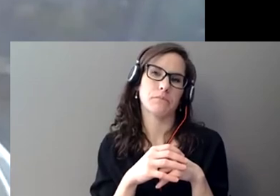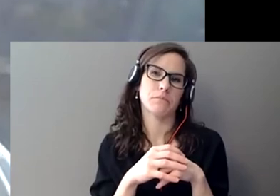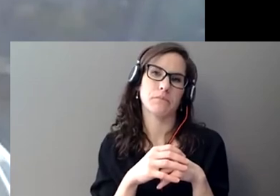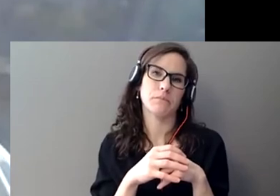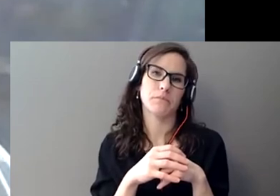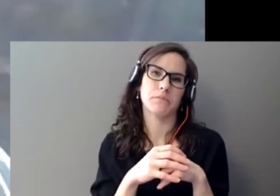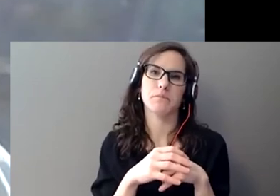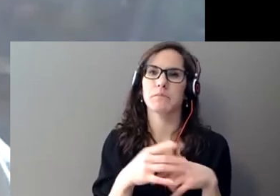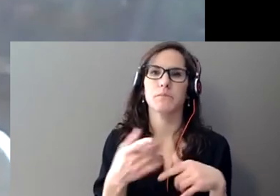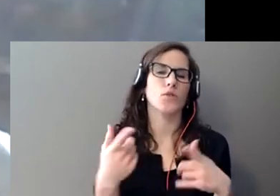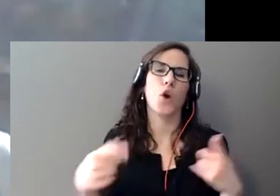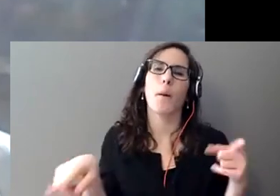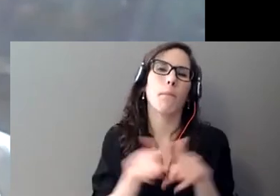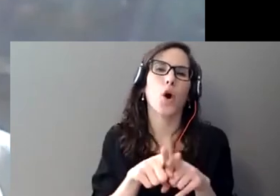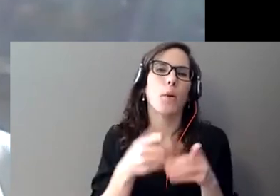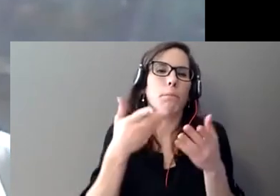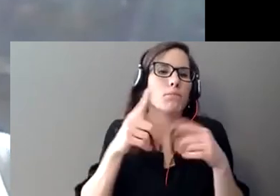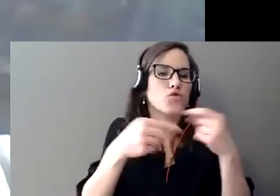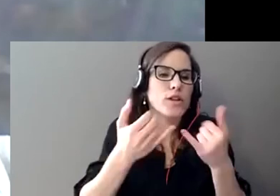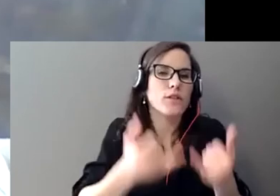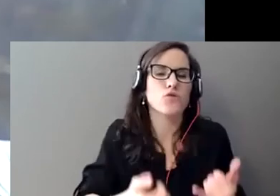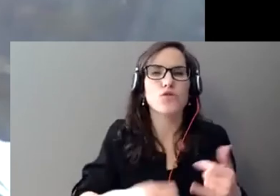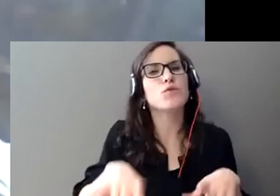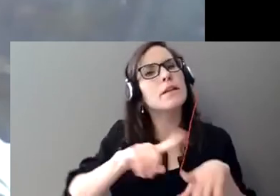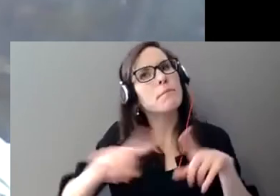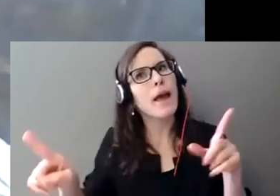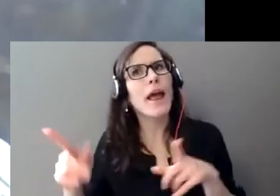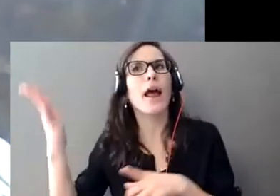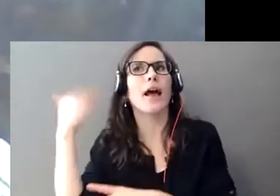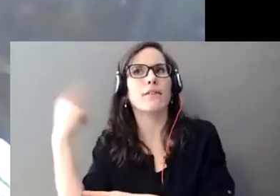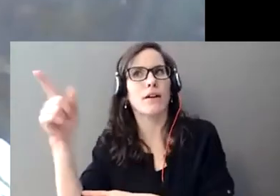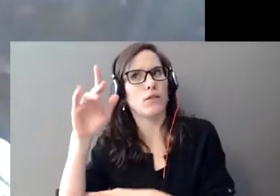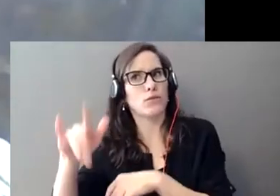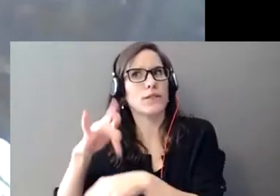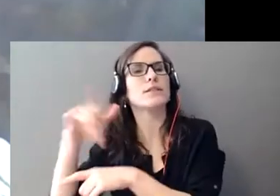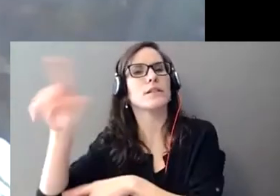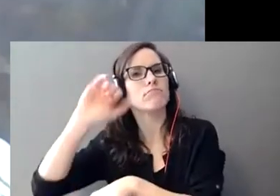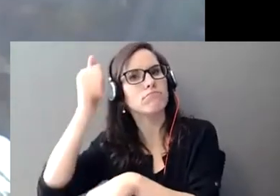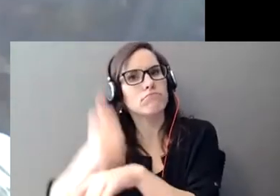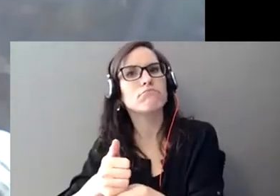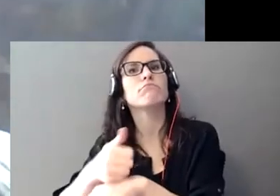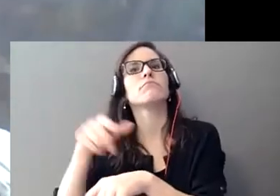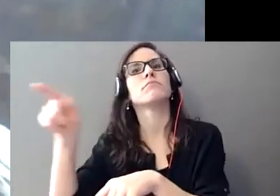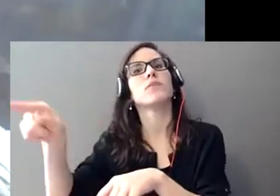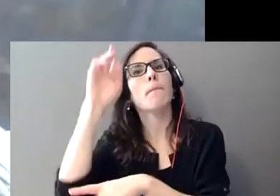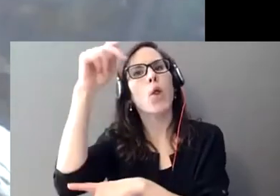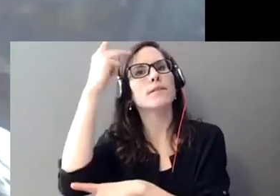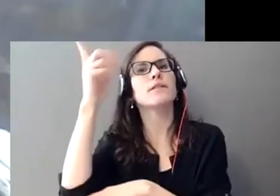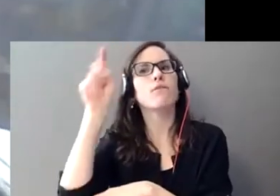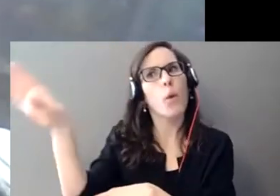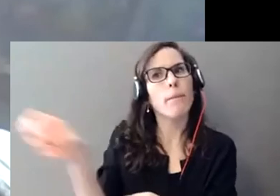dont on parle aujourd'hui mais on a instauré comme politique de l'université d'utiliser l'écriture inclusive bon